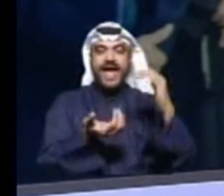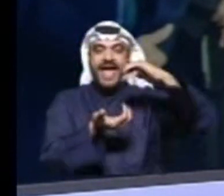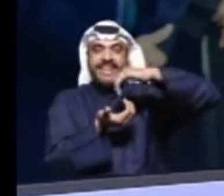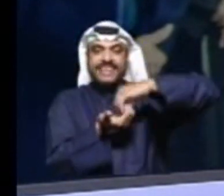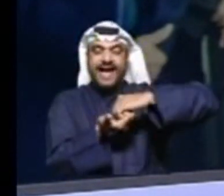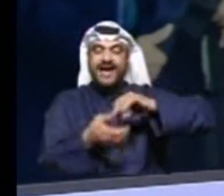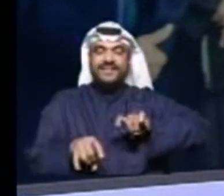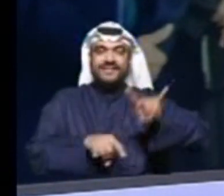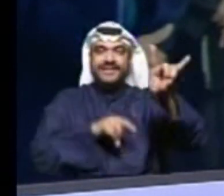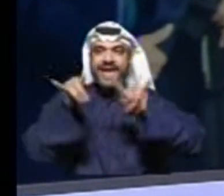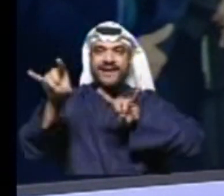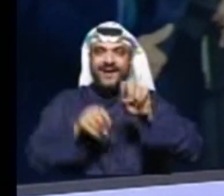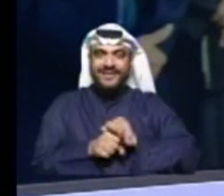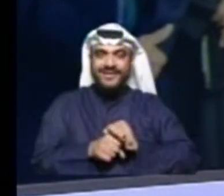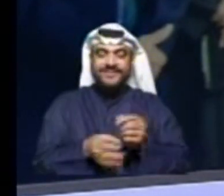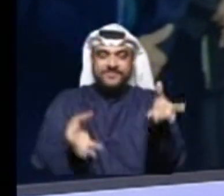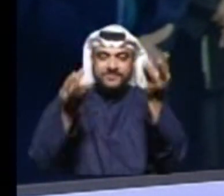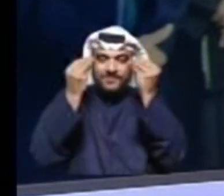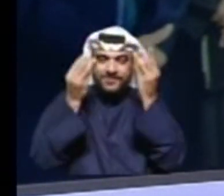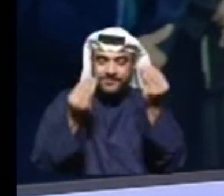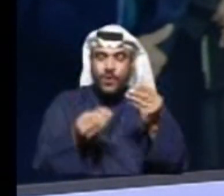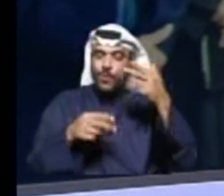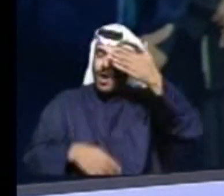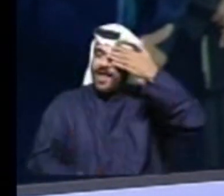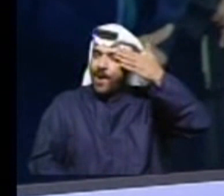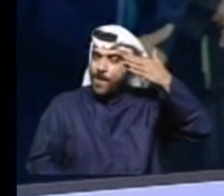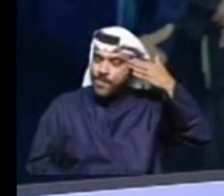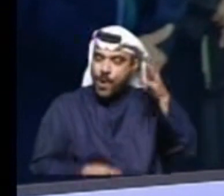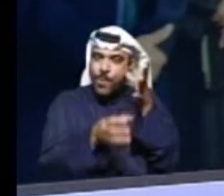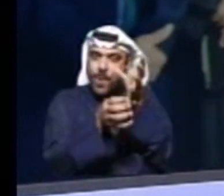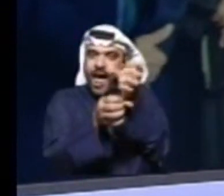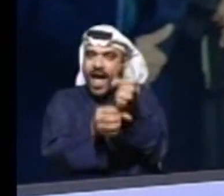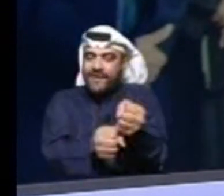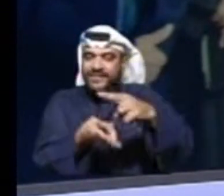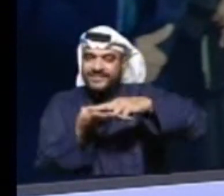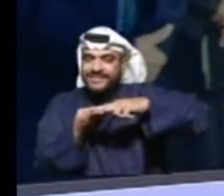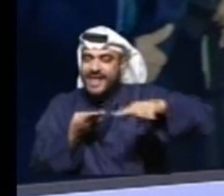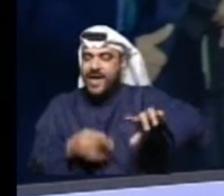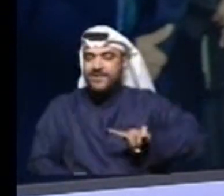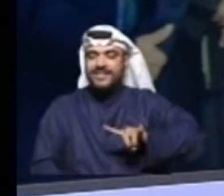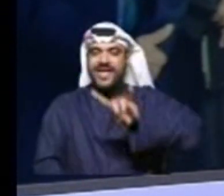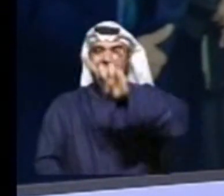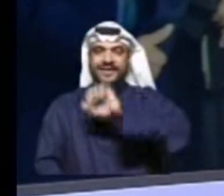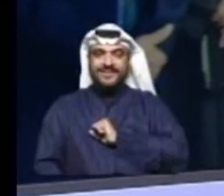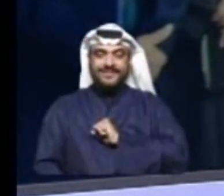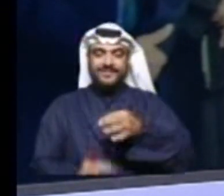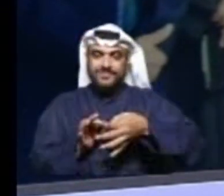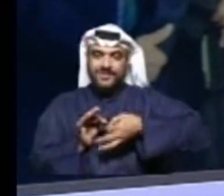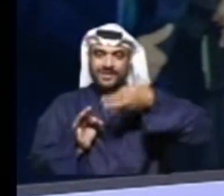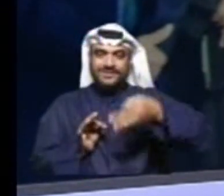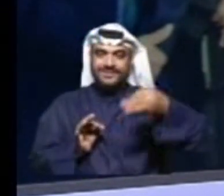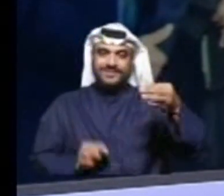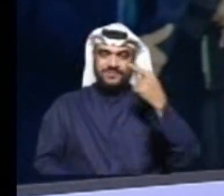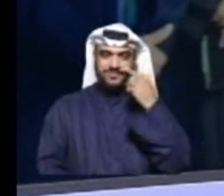الجوي الأياتا لتبادل المعلومات والخبرات وأفضل الممارسات في مجال سلامة الطيران. المزيد من